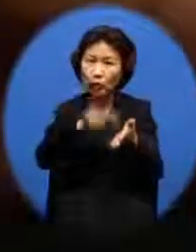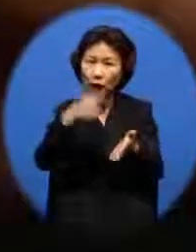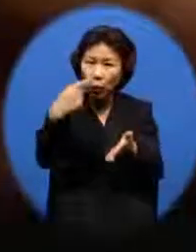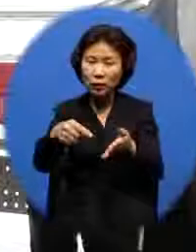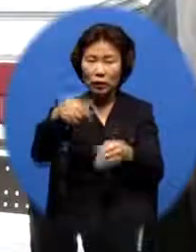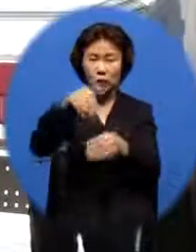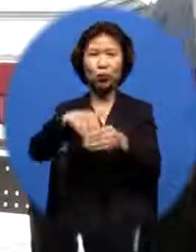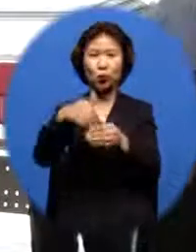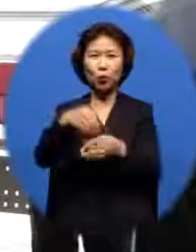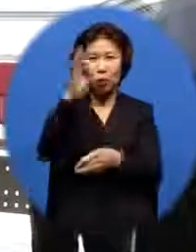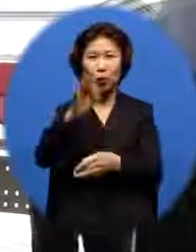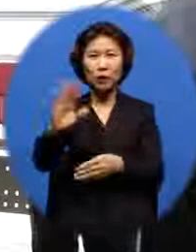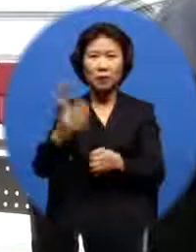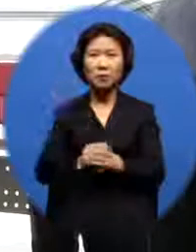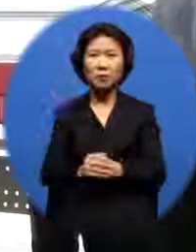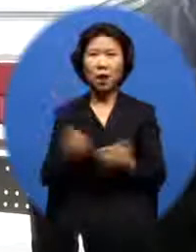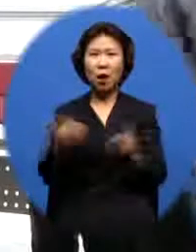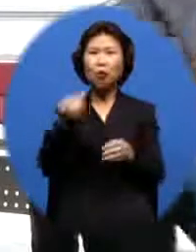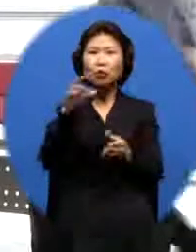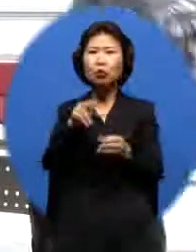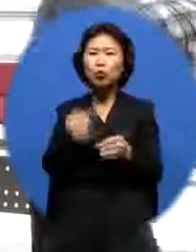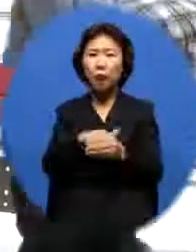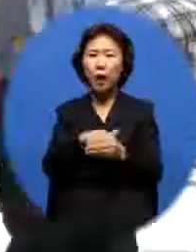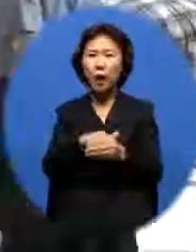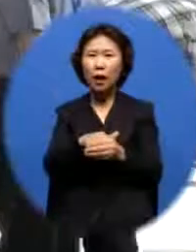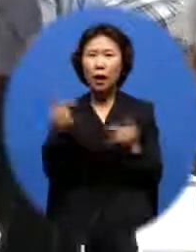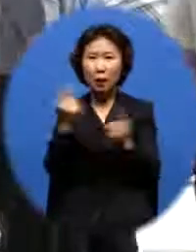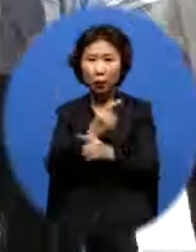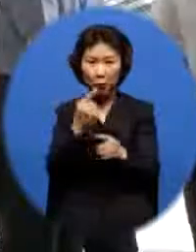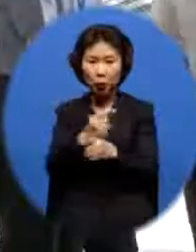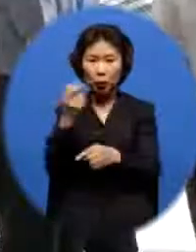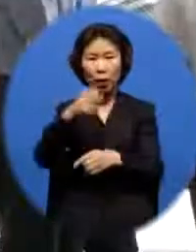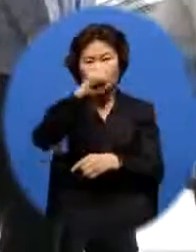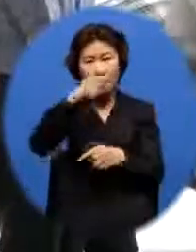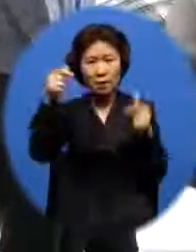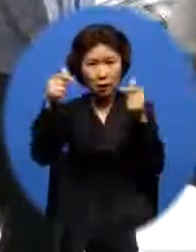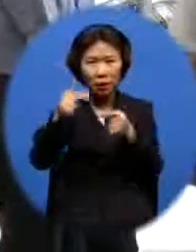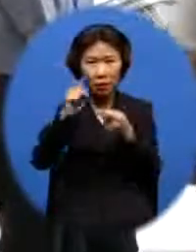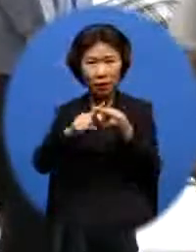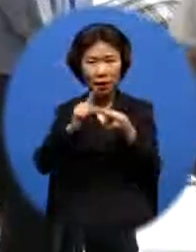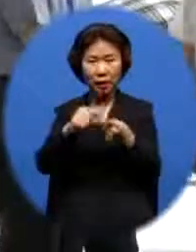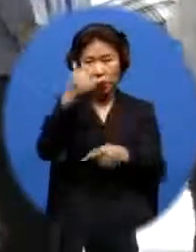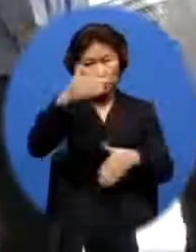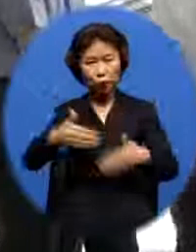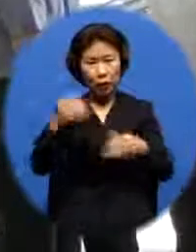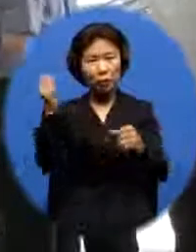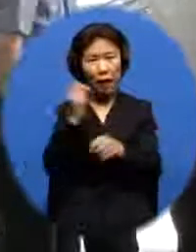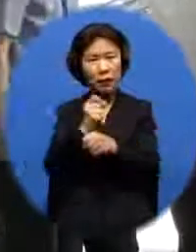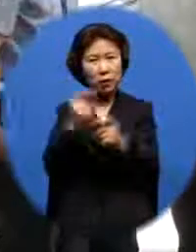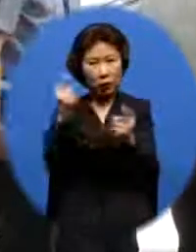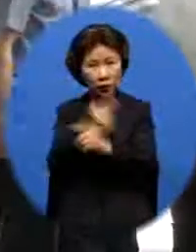마련됐습니다. 업무 문화 개선과 예산 절감 효과로 이어지고 있는 충남도 행정혁신. 이번 토크